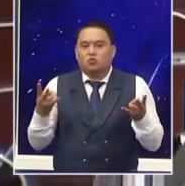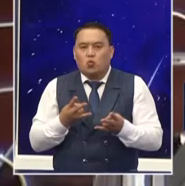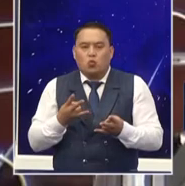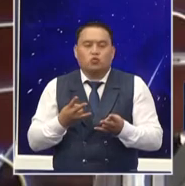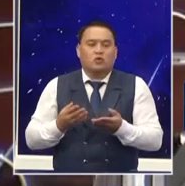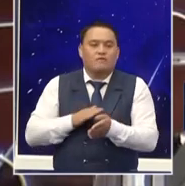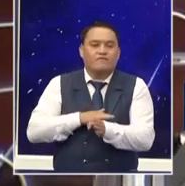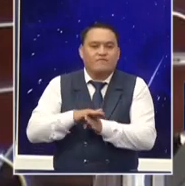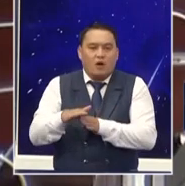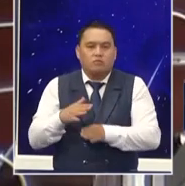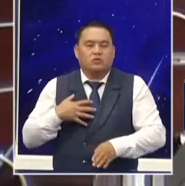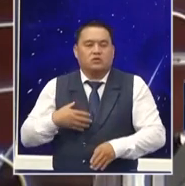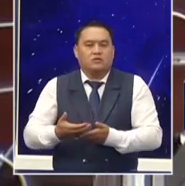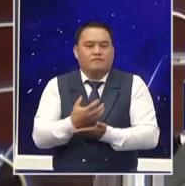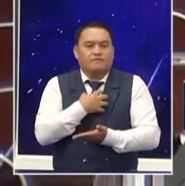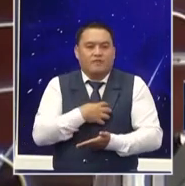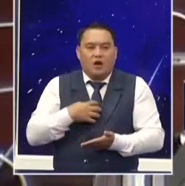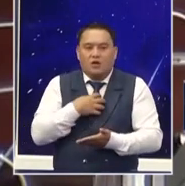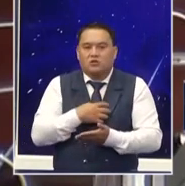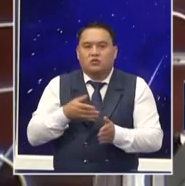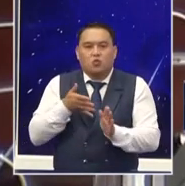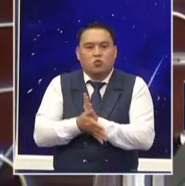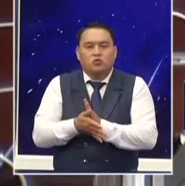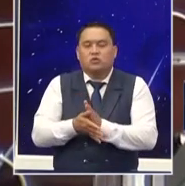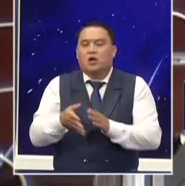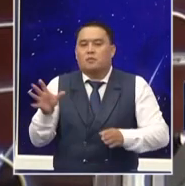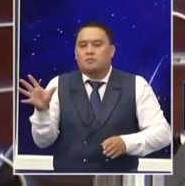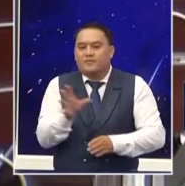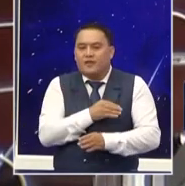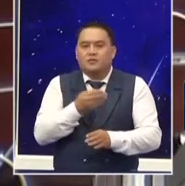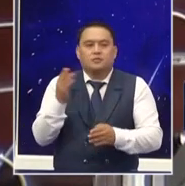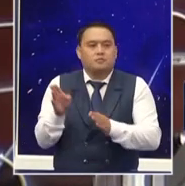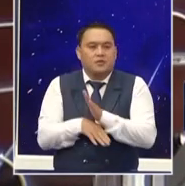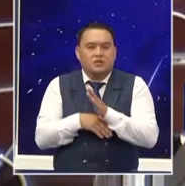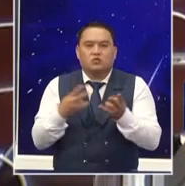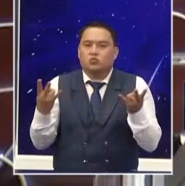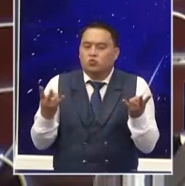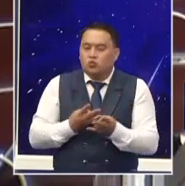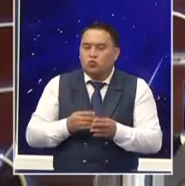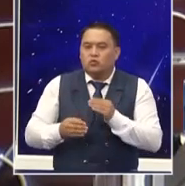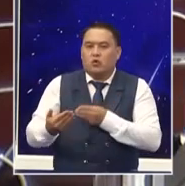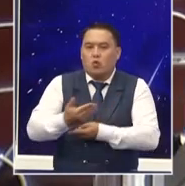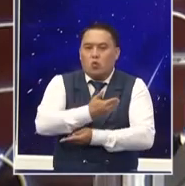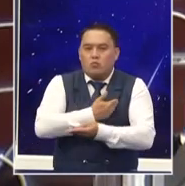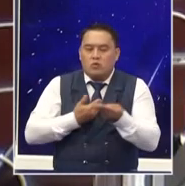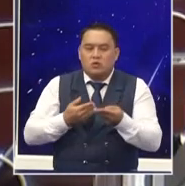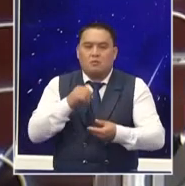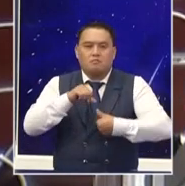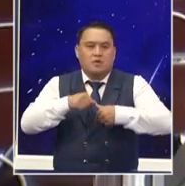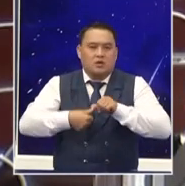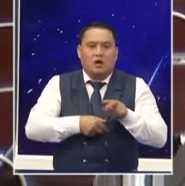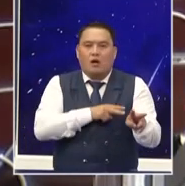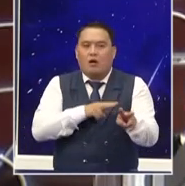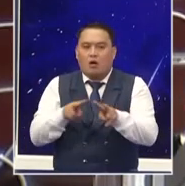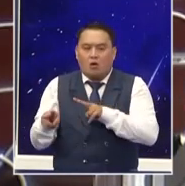но и выполнить работу с минимальными потерями. Министерству энергетики совместно с Министерством сельского хозяйства надо держать на постоянном